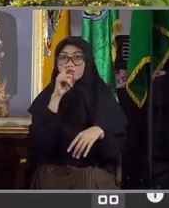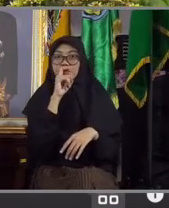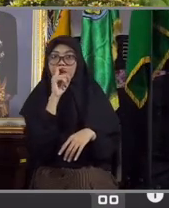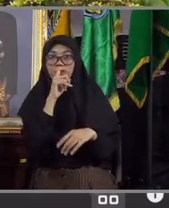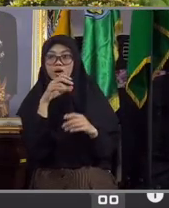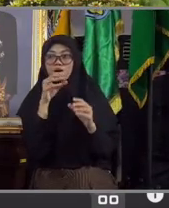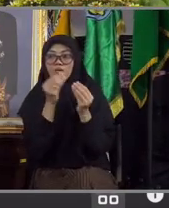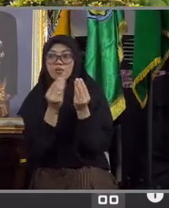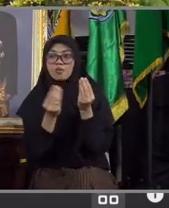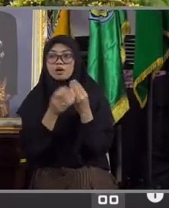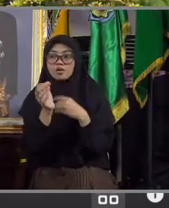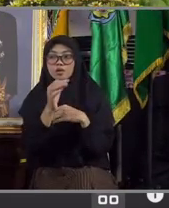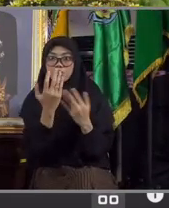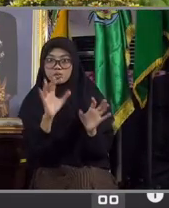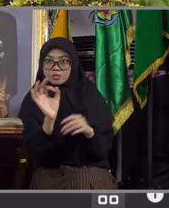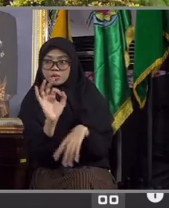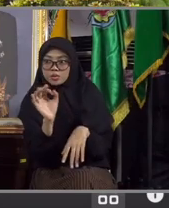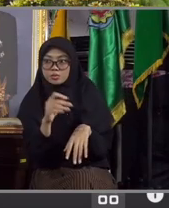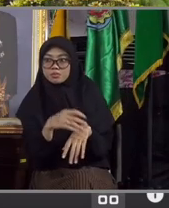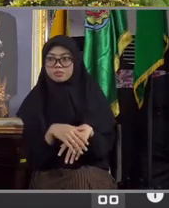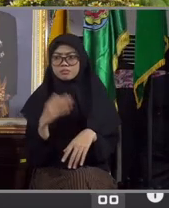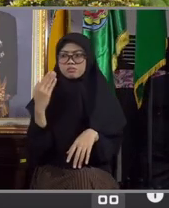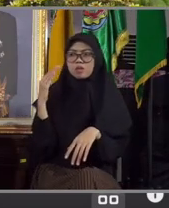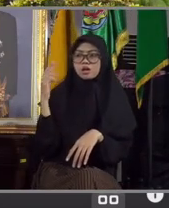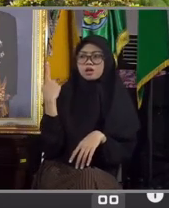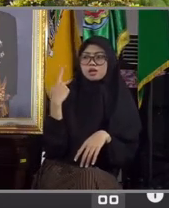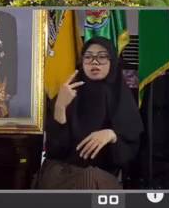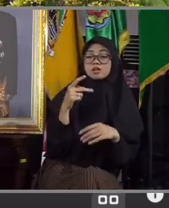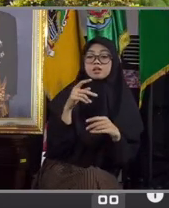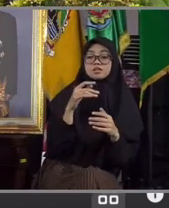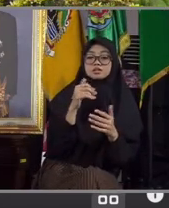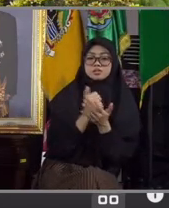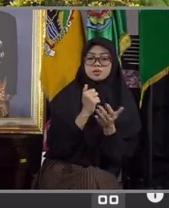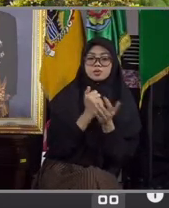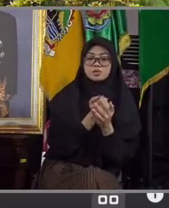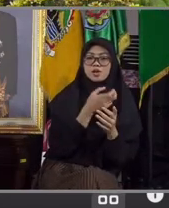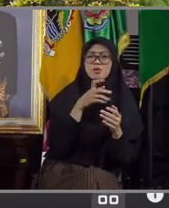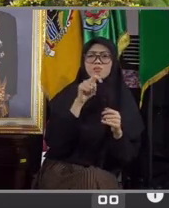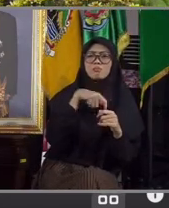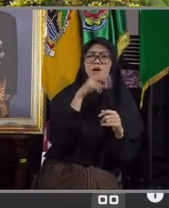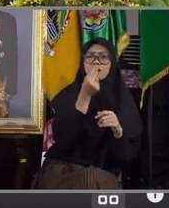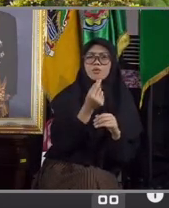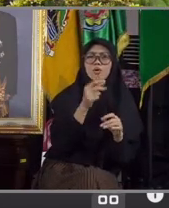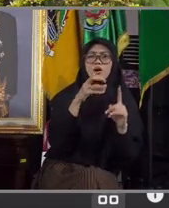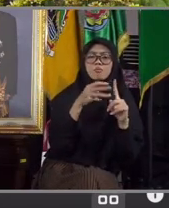Itu pengadaan LCD itu dengan biaya bos bisa, Bapak. Lah, ya kan... sudah.